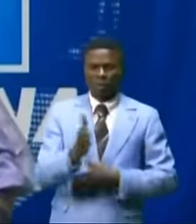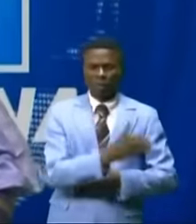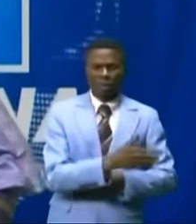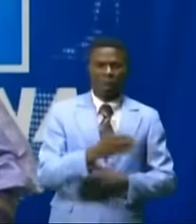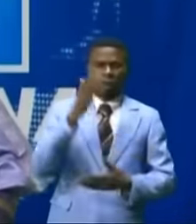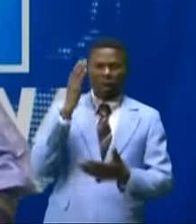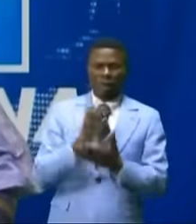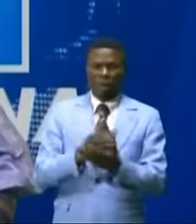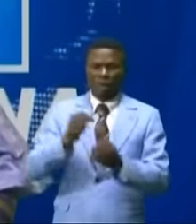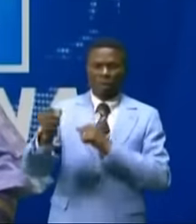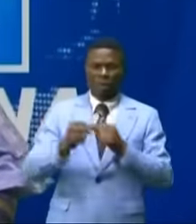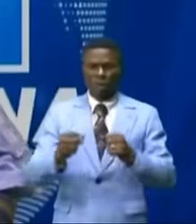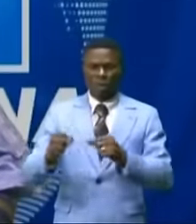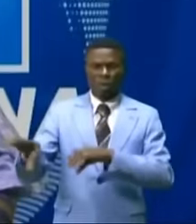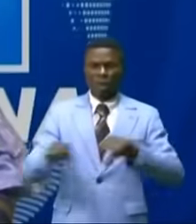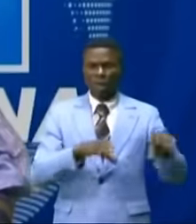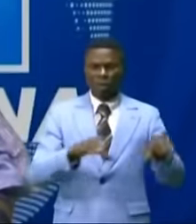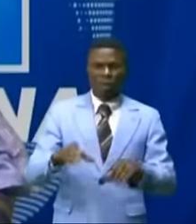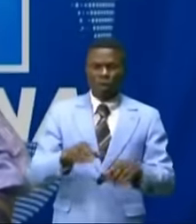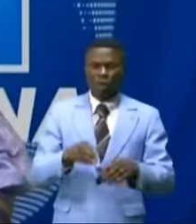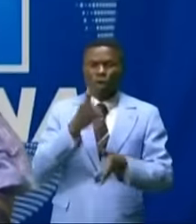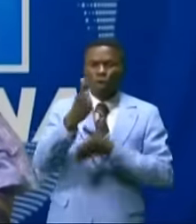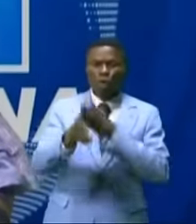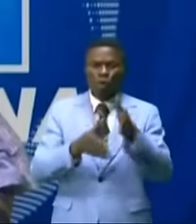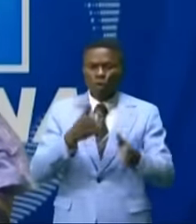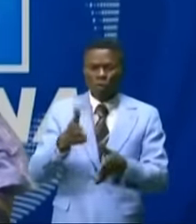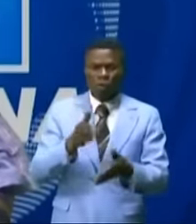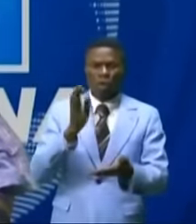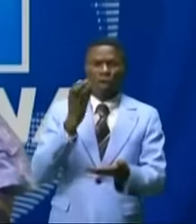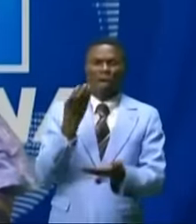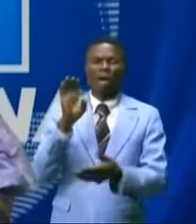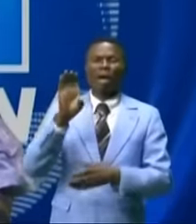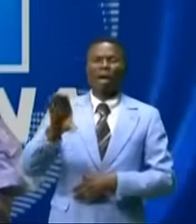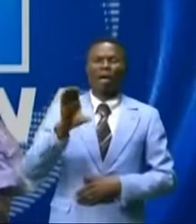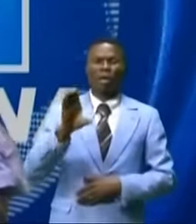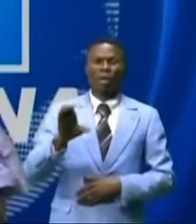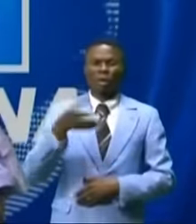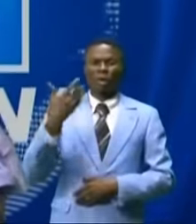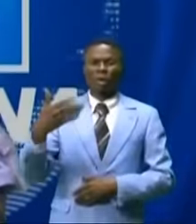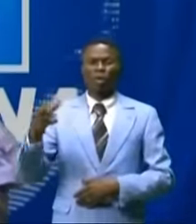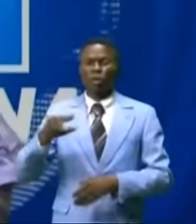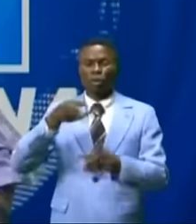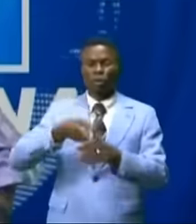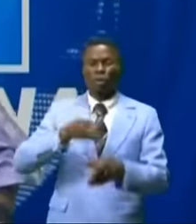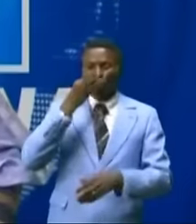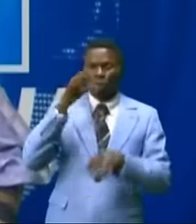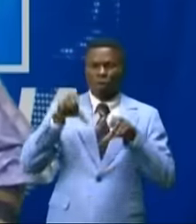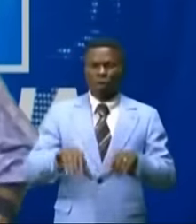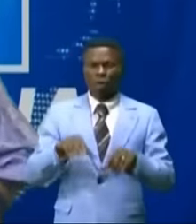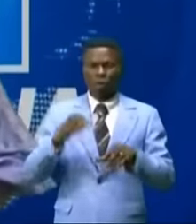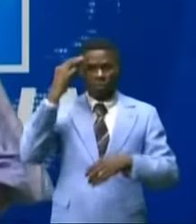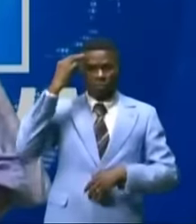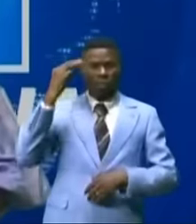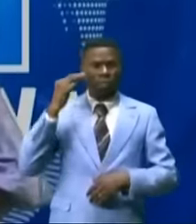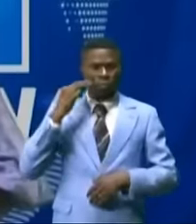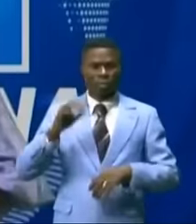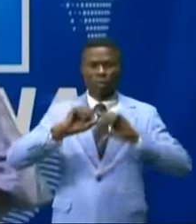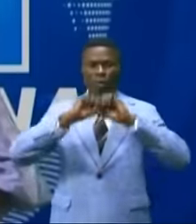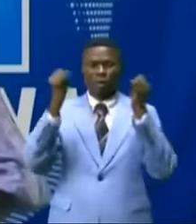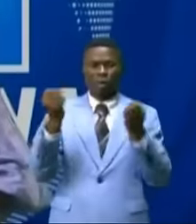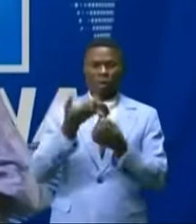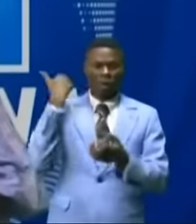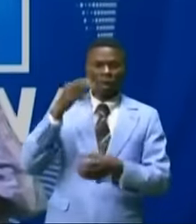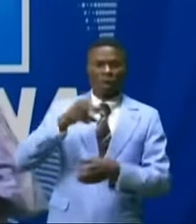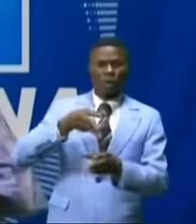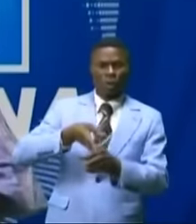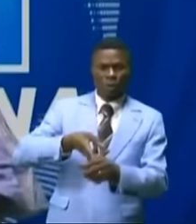Lutte contre les activités de la fraude et contrebande de produits pétroliers en République démocratique du Congo, et bien le ministre des